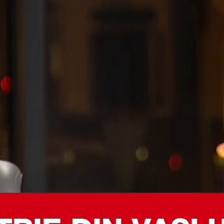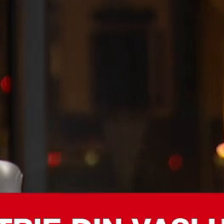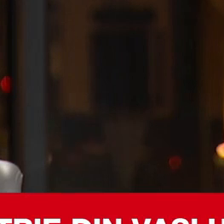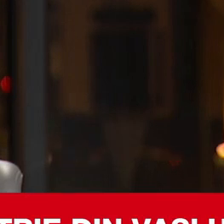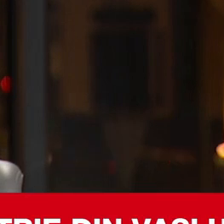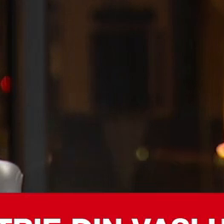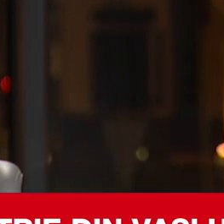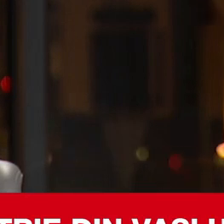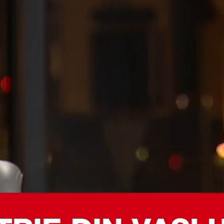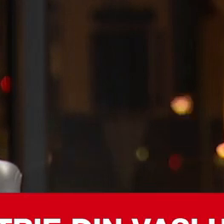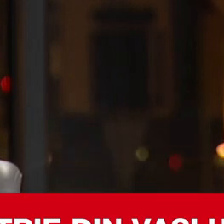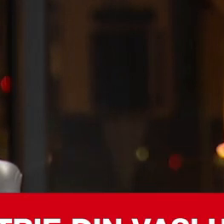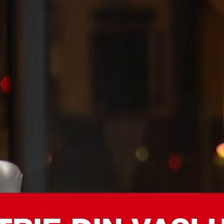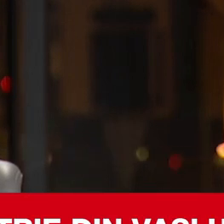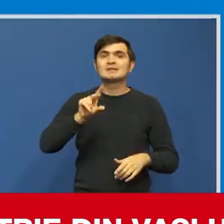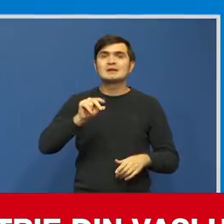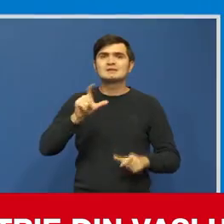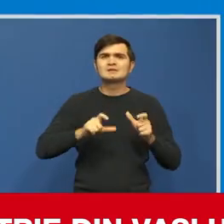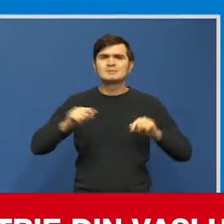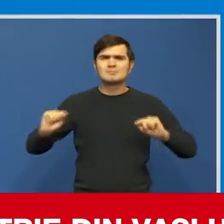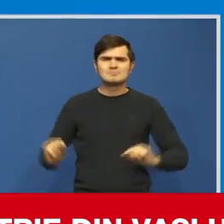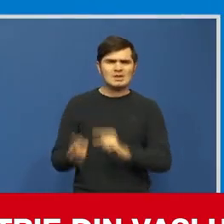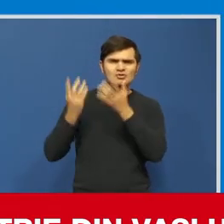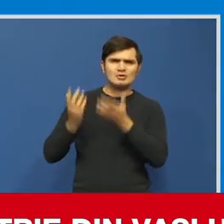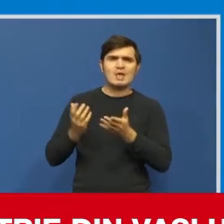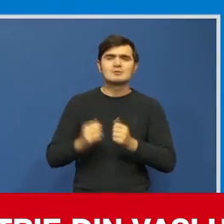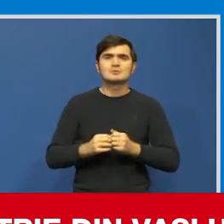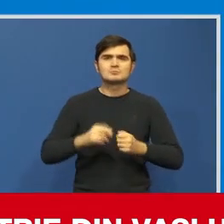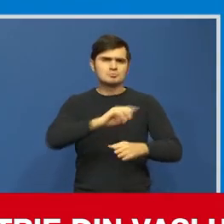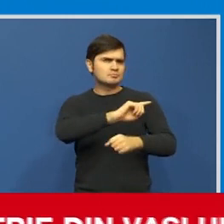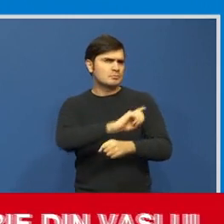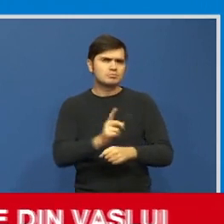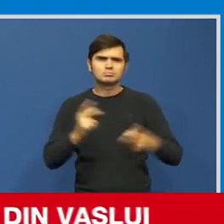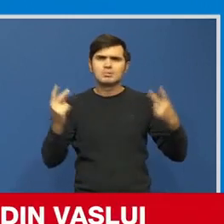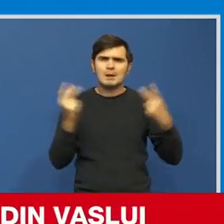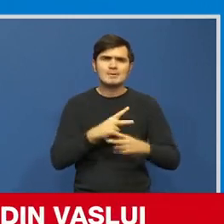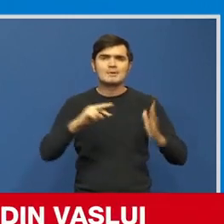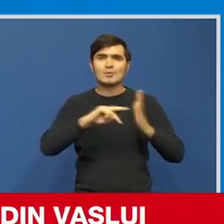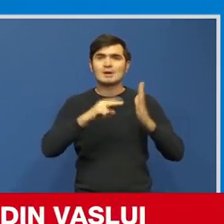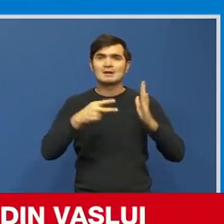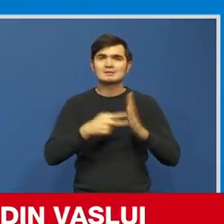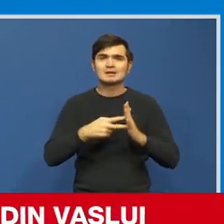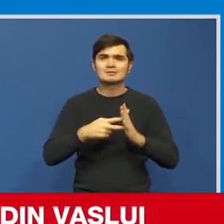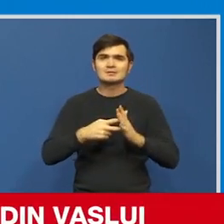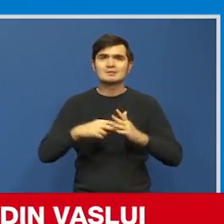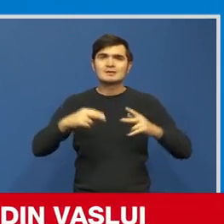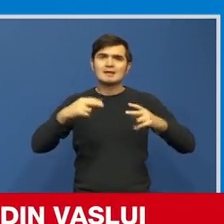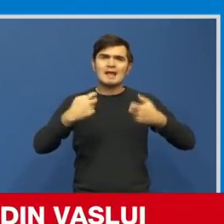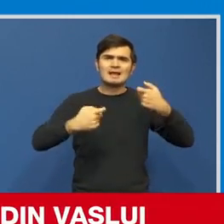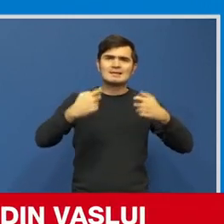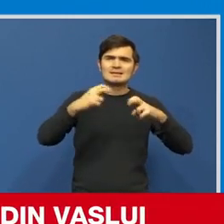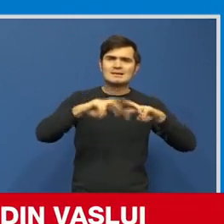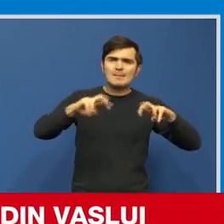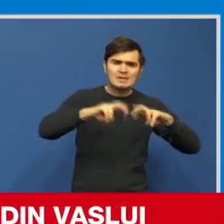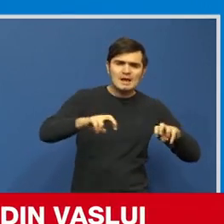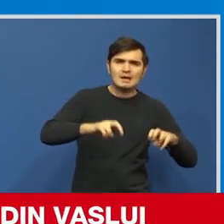decizia a fost luată pe prietenie. Am organizat rapid examinarea și trierea pacienților care